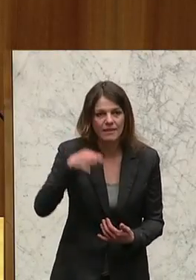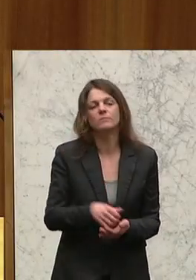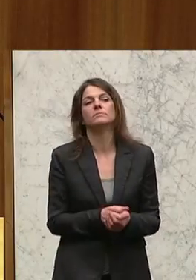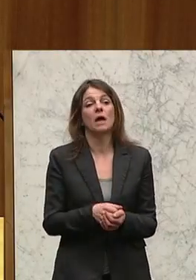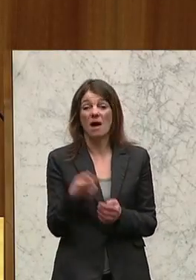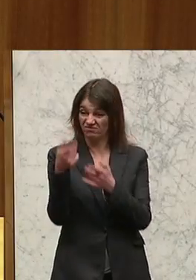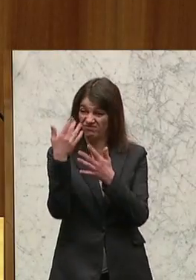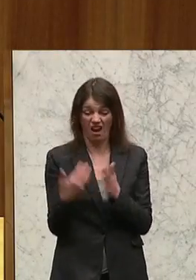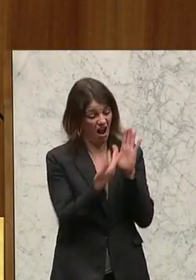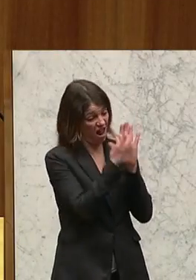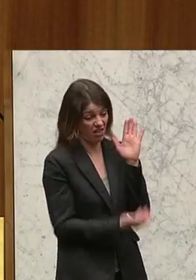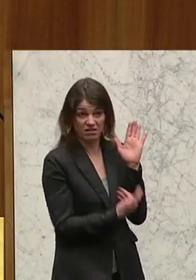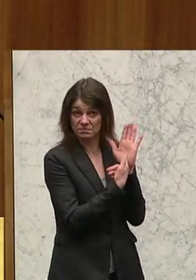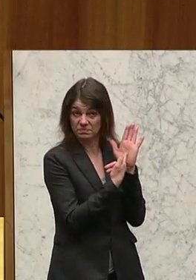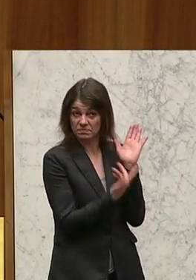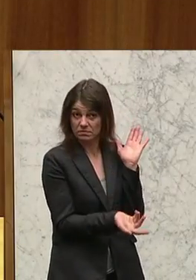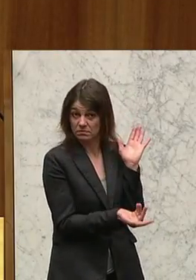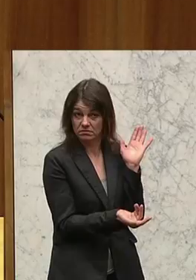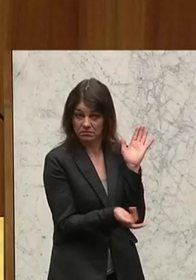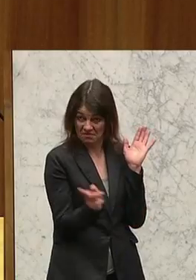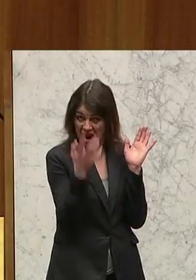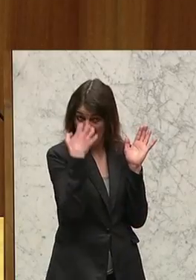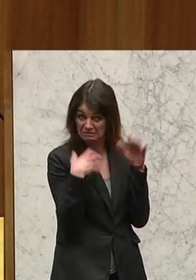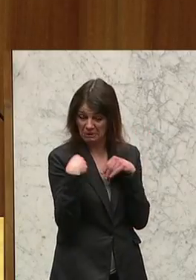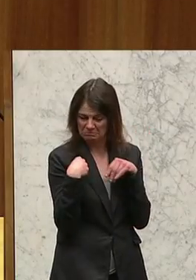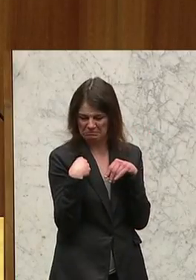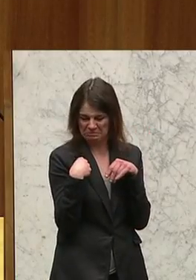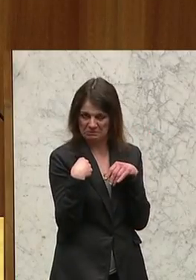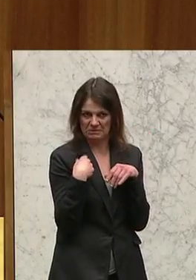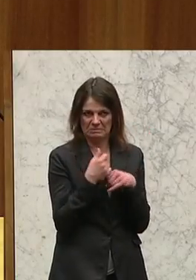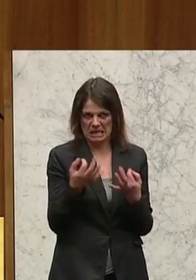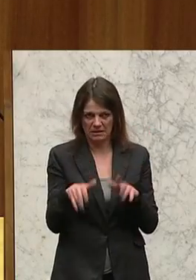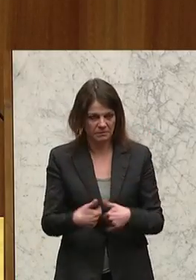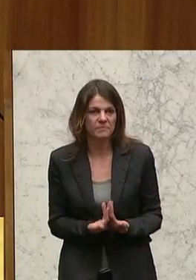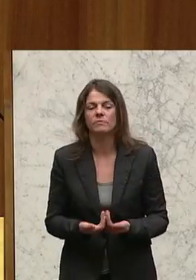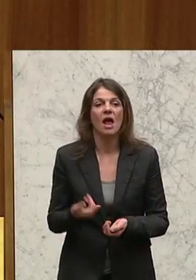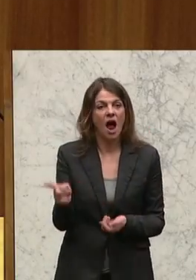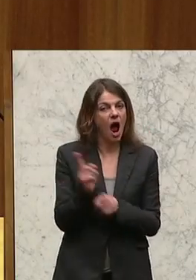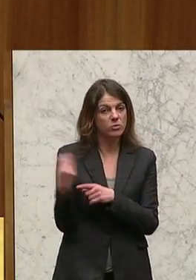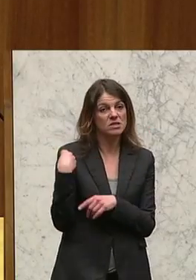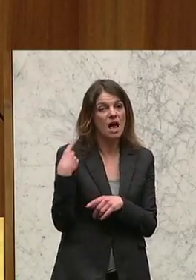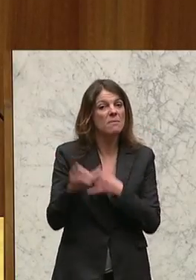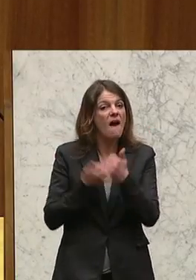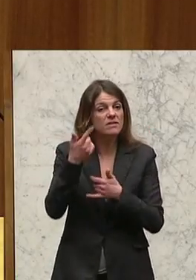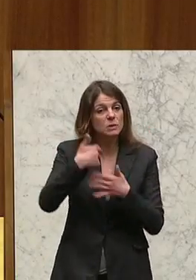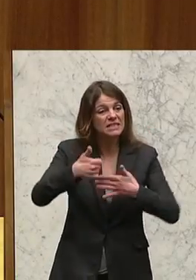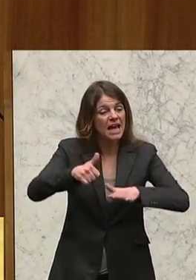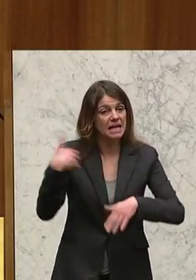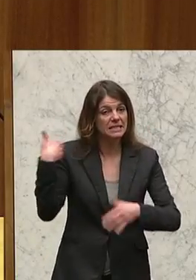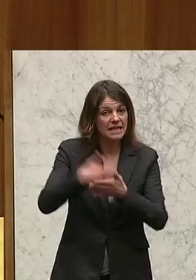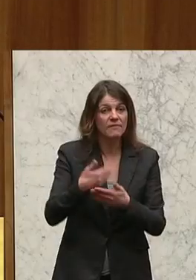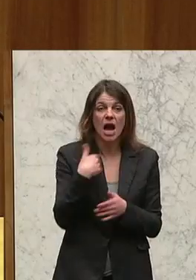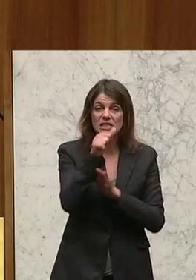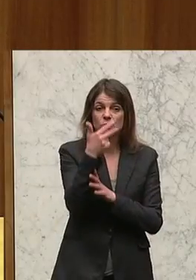Das sind Zahlen, Herr Bundesminister, die Sie nicht ernst meinen. Sie haben uns auch gesagt, dass im Jahre 2016